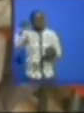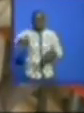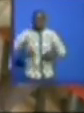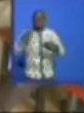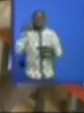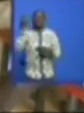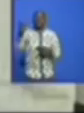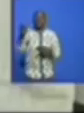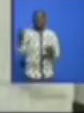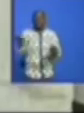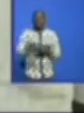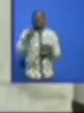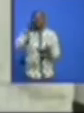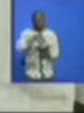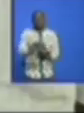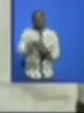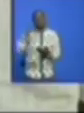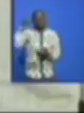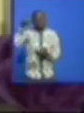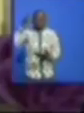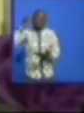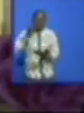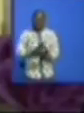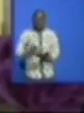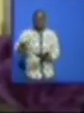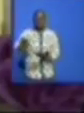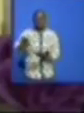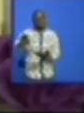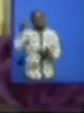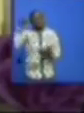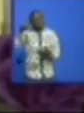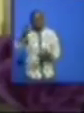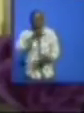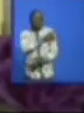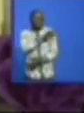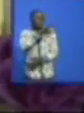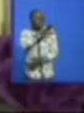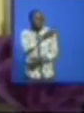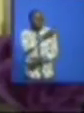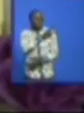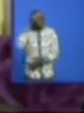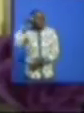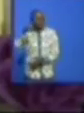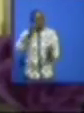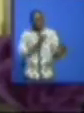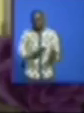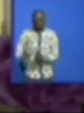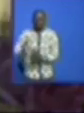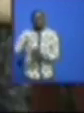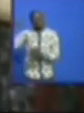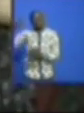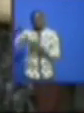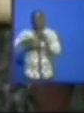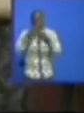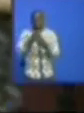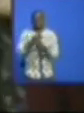2017. Journaliste et ex-secrétaire général du Synatic, Justin Koulibaly a définitivement rangé son arsenal de combat pour